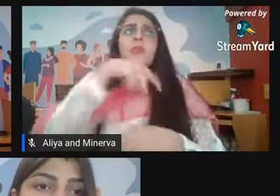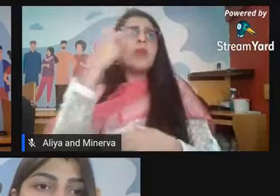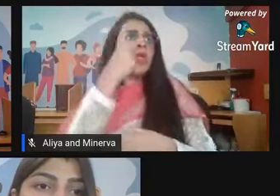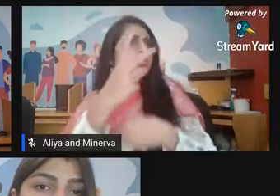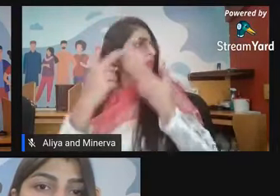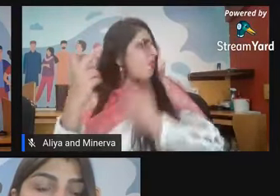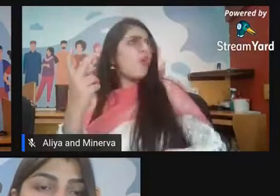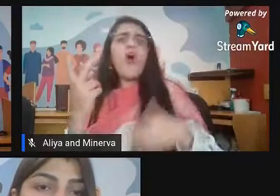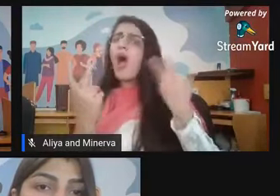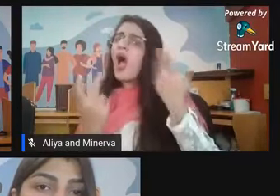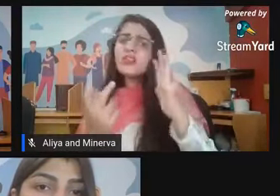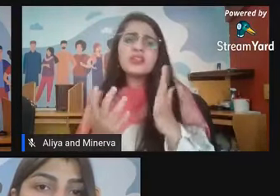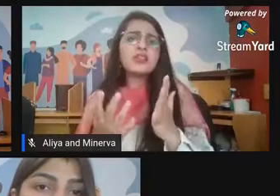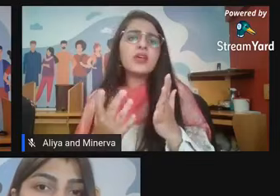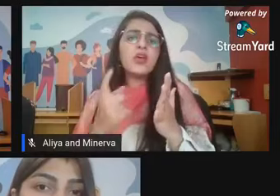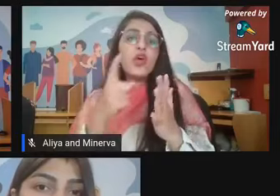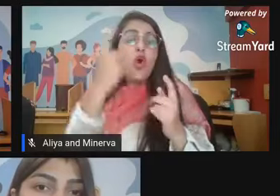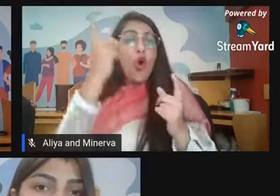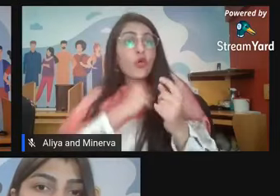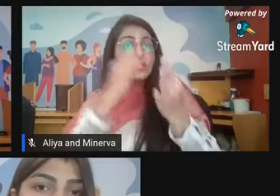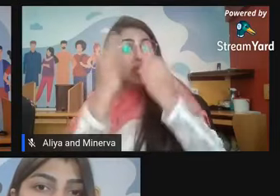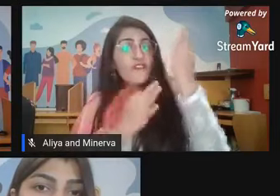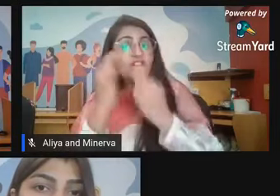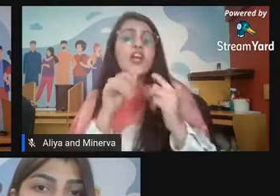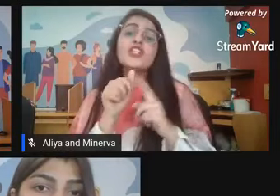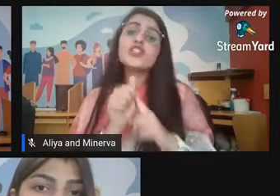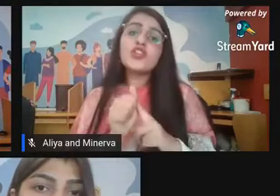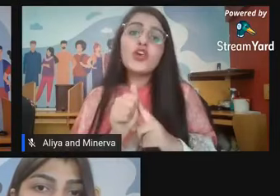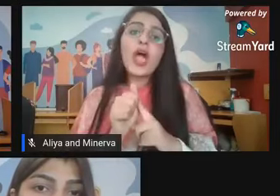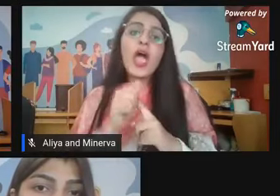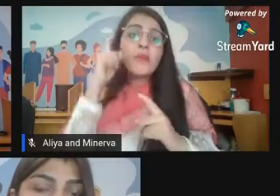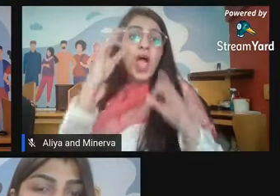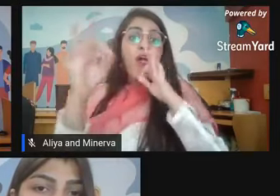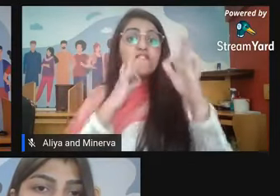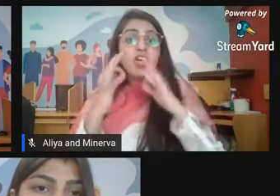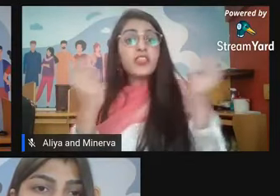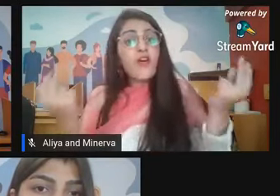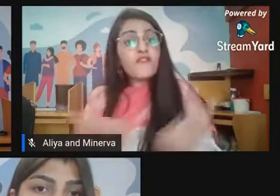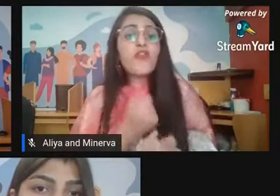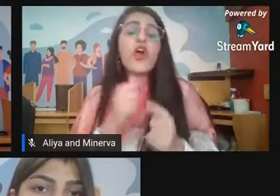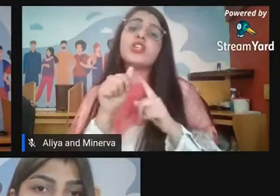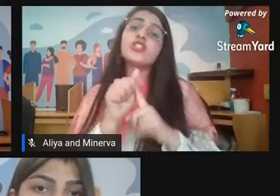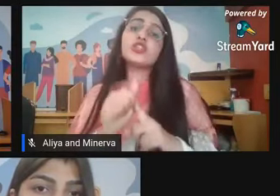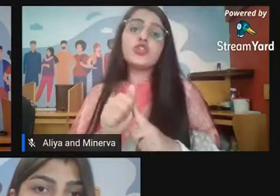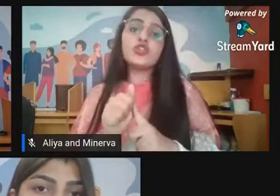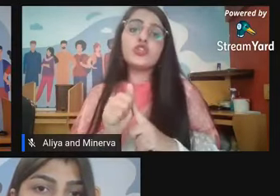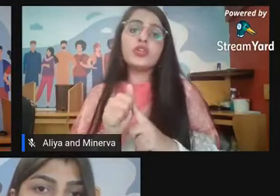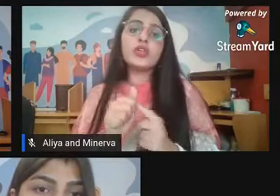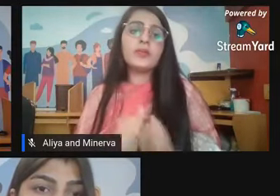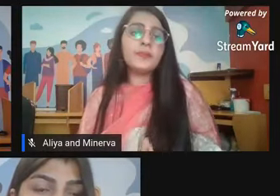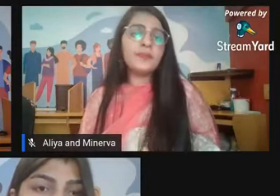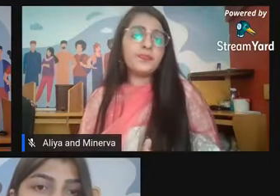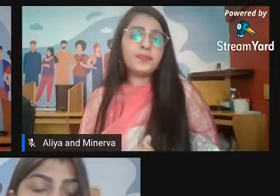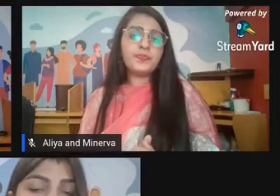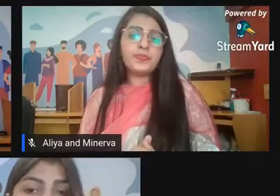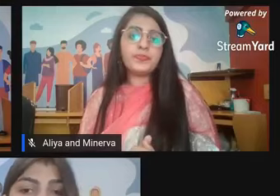All you need to do is be vigilant about yourself and take decisions on time. Is waqt kya zaruri hai?